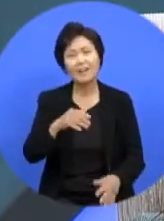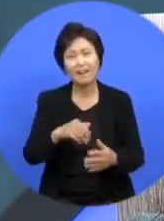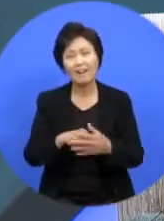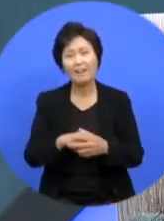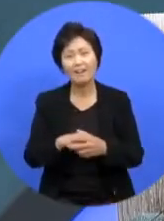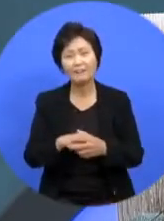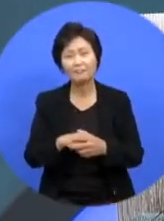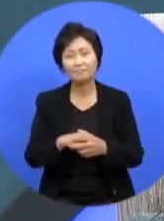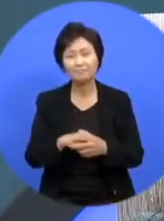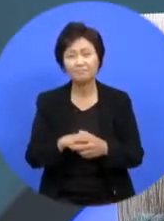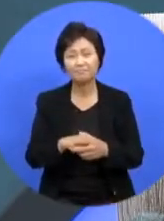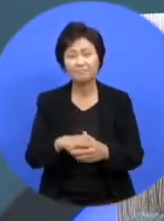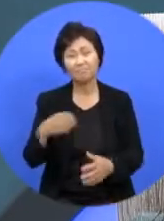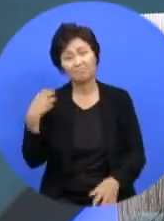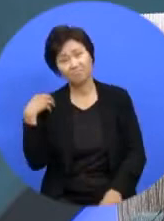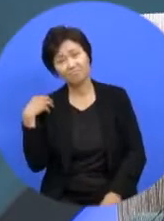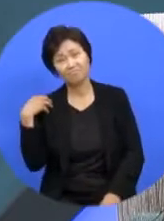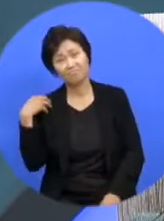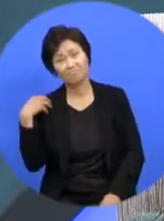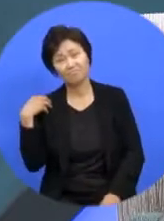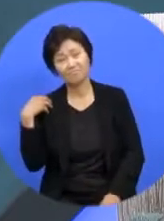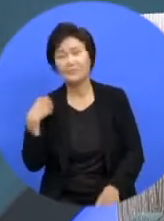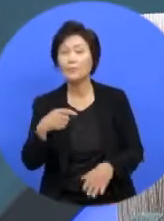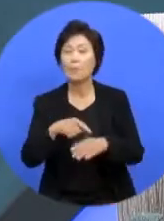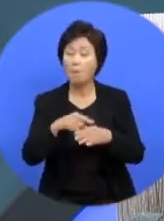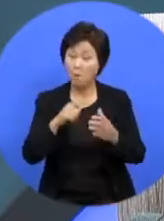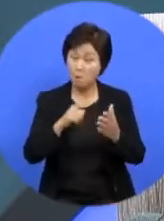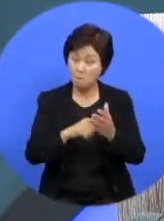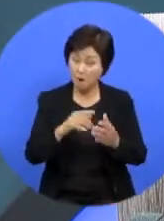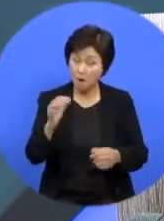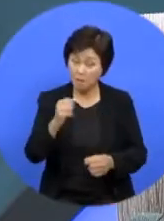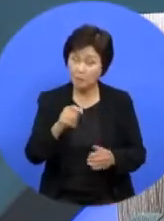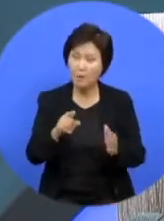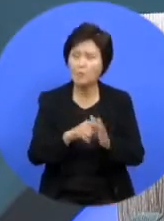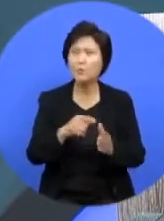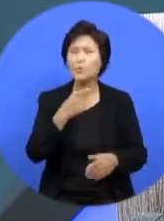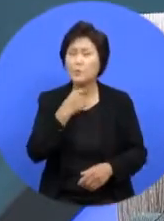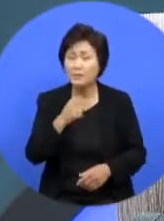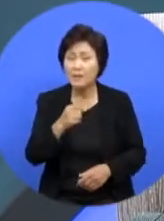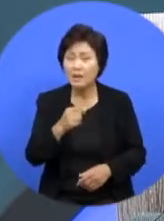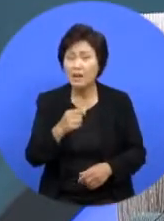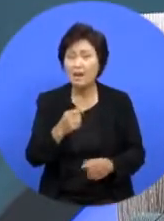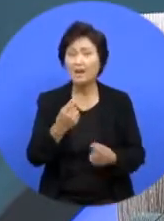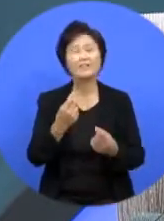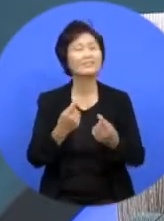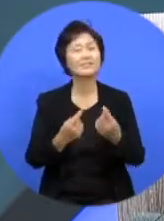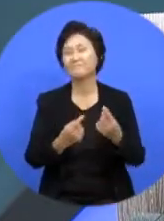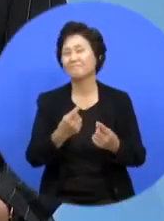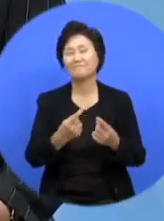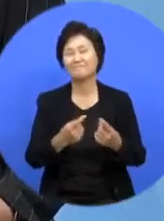아니야. 의무감이라고죠. 그 마음으로 믿고 싶다 이런 거보다 그러면 믿어야 목사님이